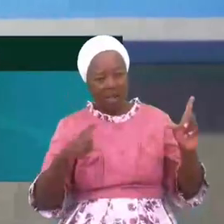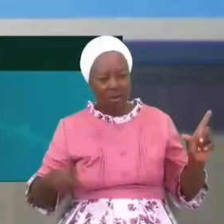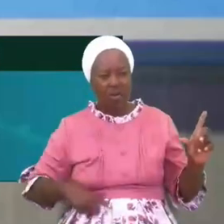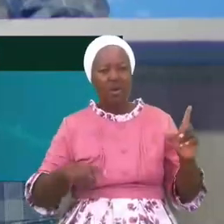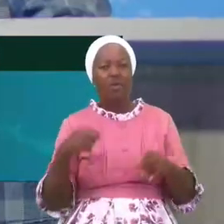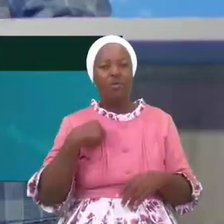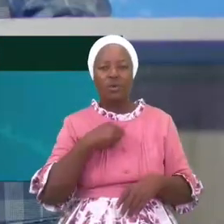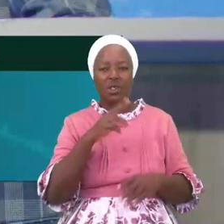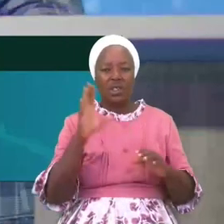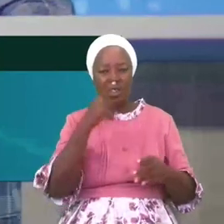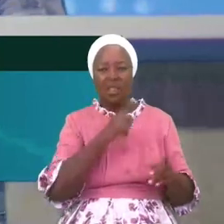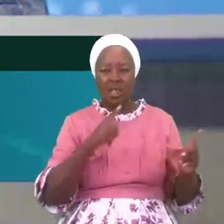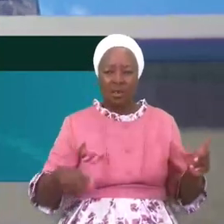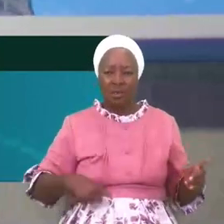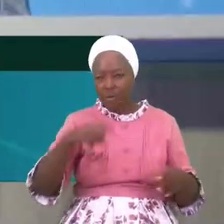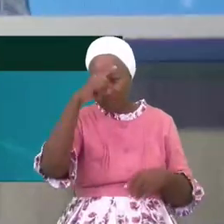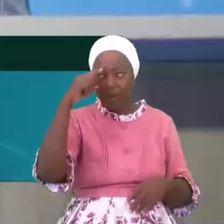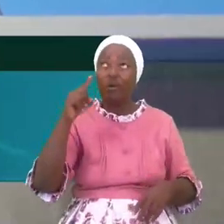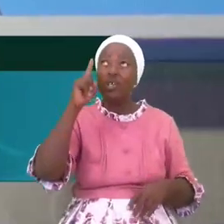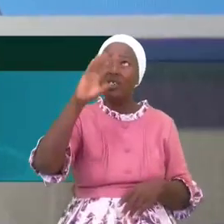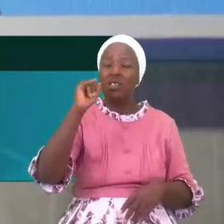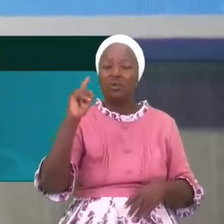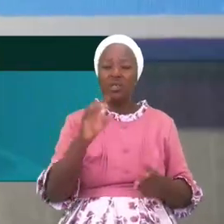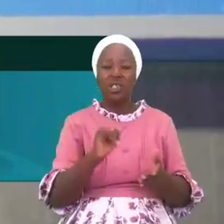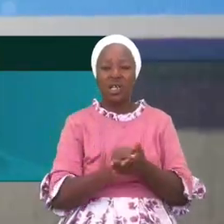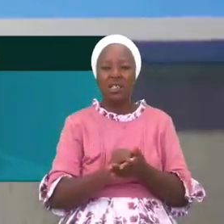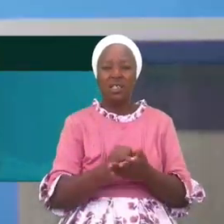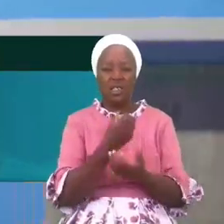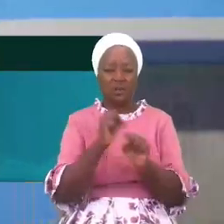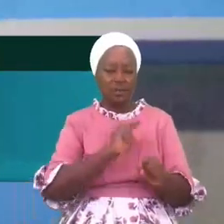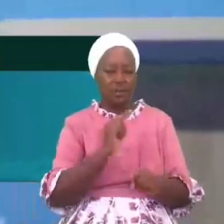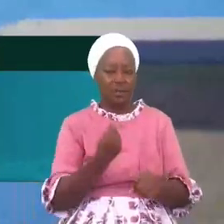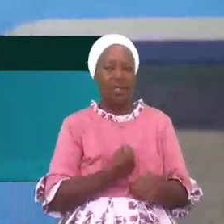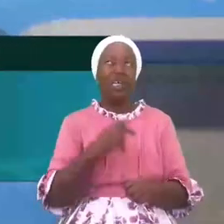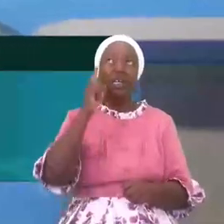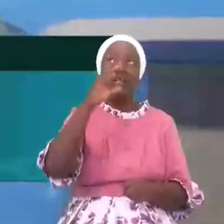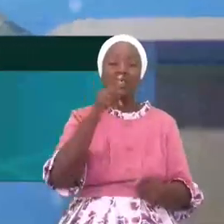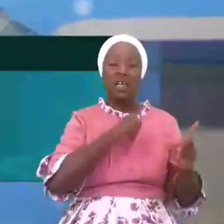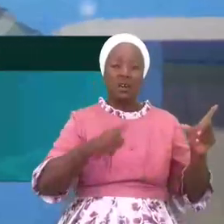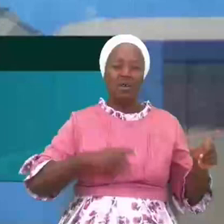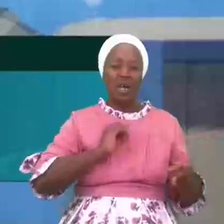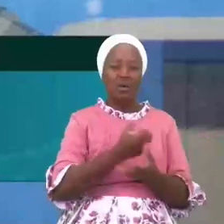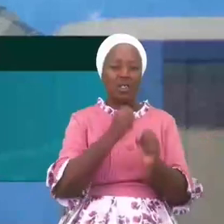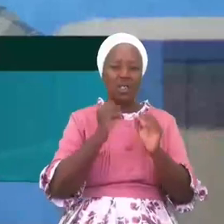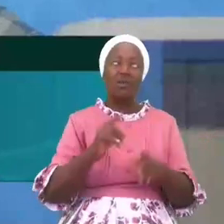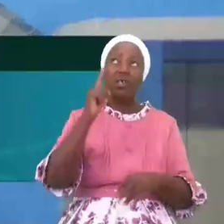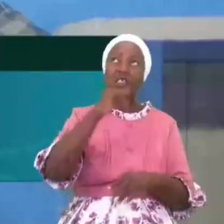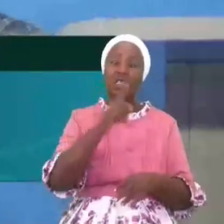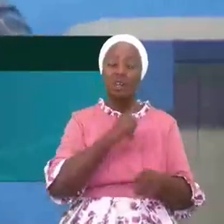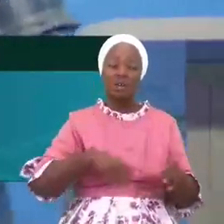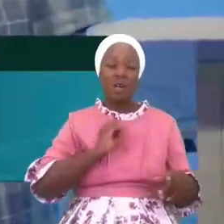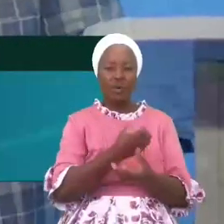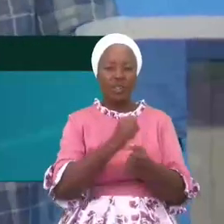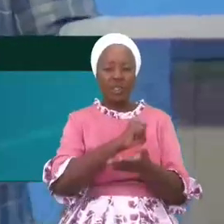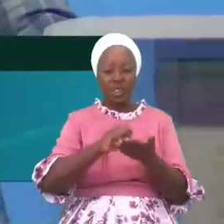Nous cherchons l'Éternel parce qu'il est le Seigneur notre Sauveur. Il est le Seigneur notre Sanctificateur. Il est le Seigneur